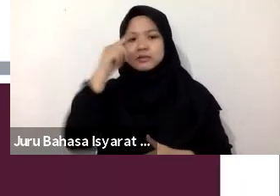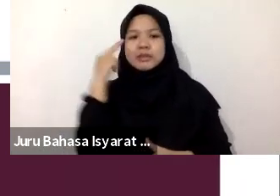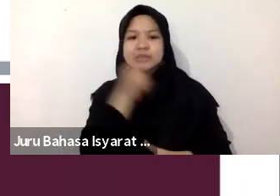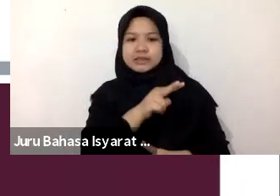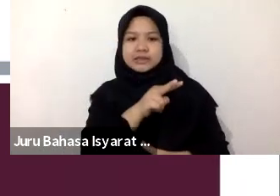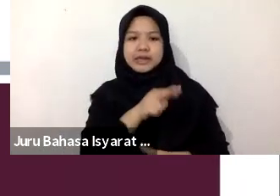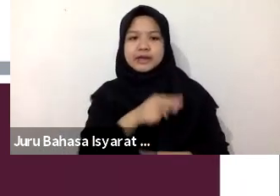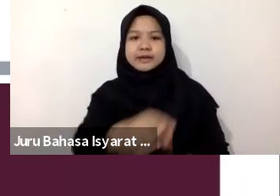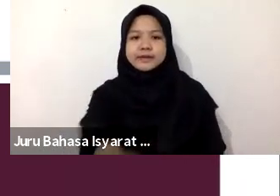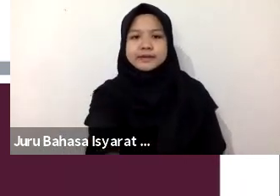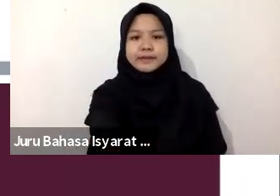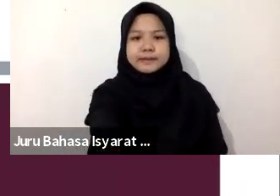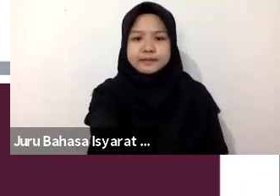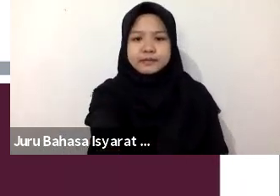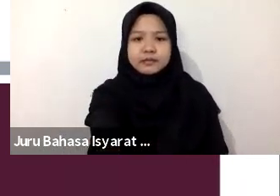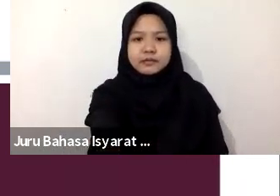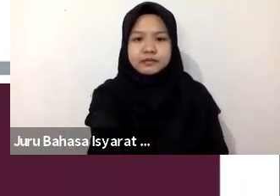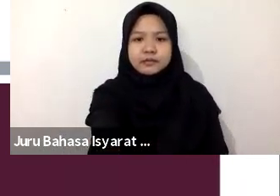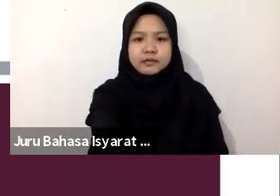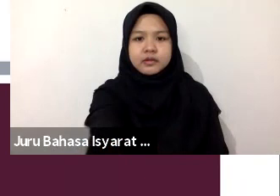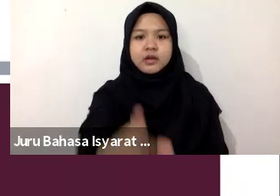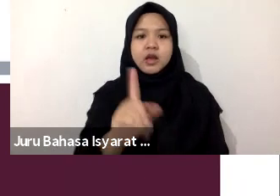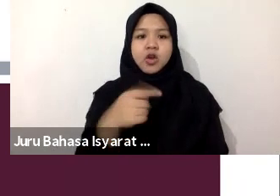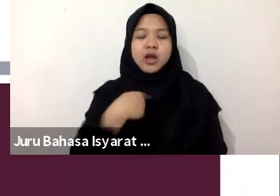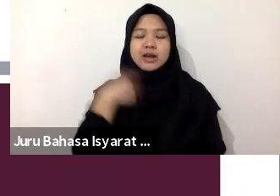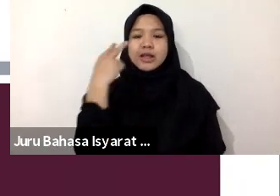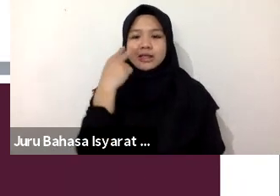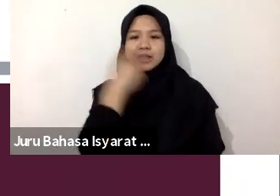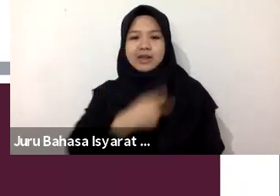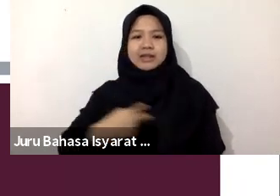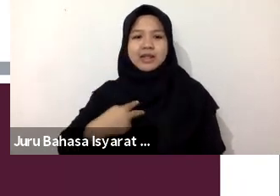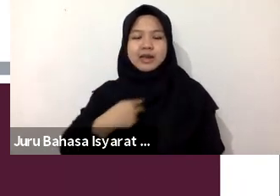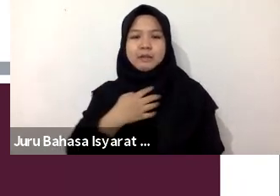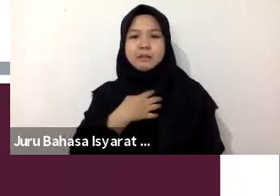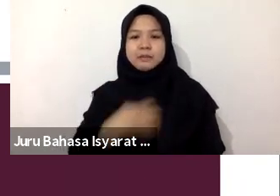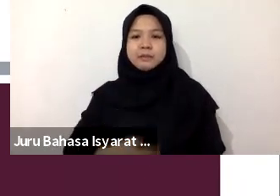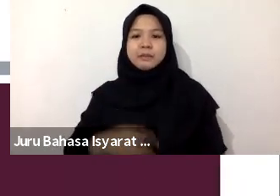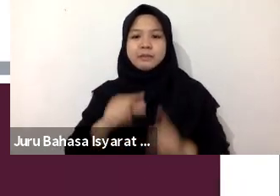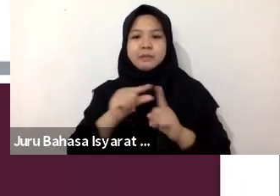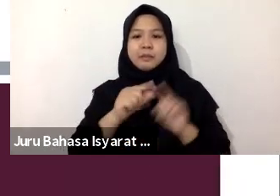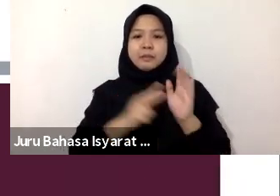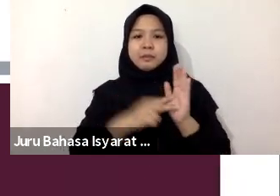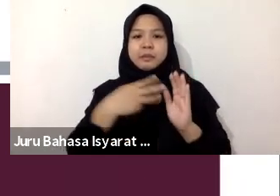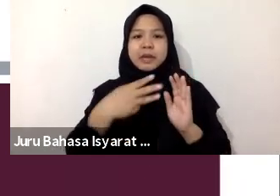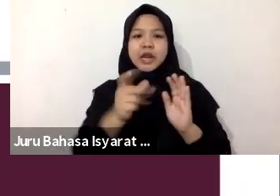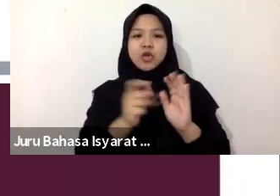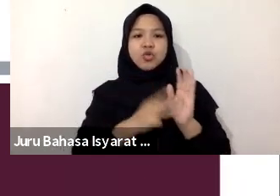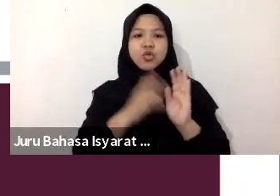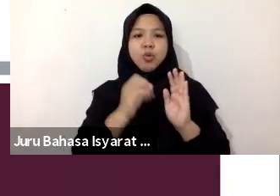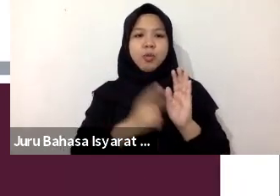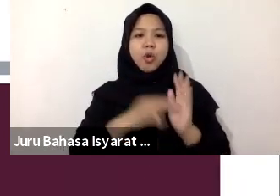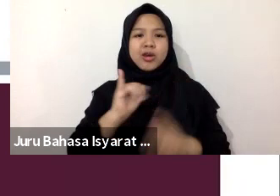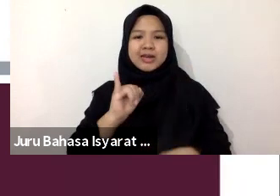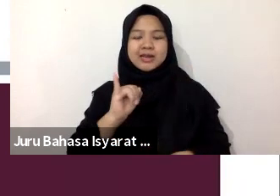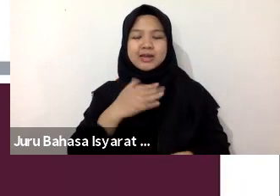Jadi ini kalau misalnya ada tanda-tanda pneumonia pada CT scan atau kita biasanya menggunakan torak foto gitu, karena di pneumonia